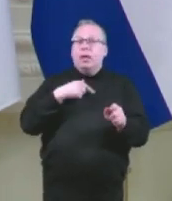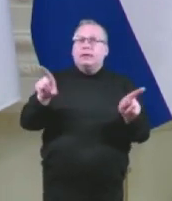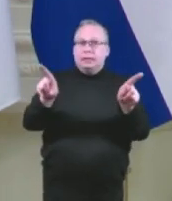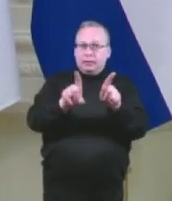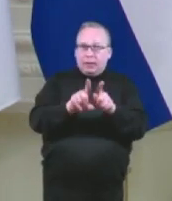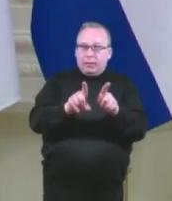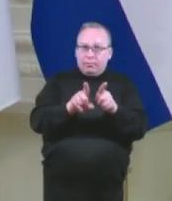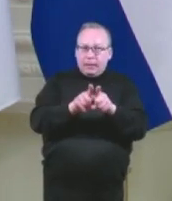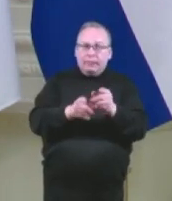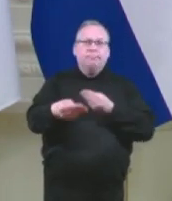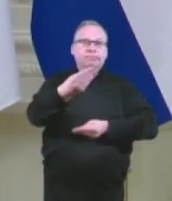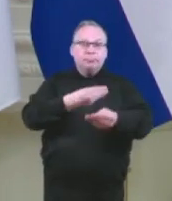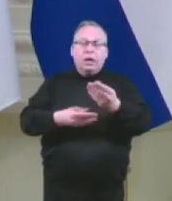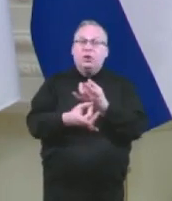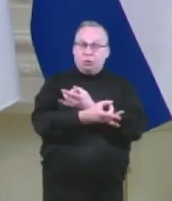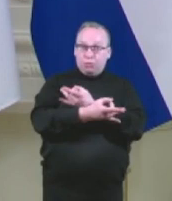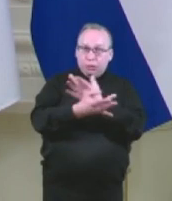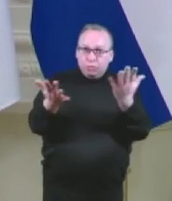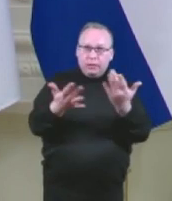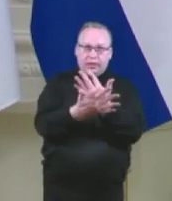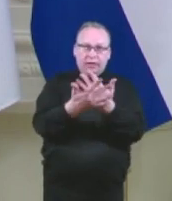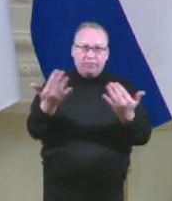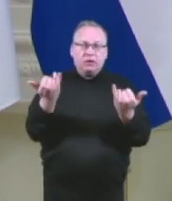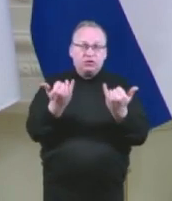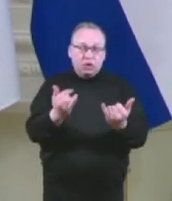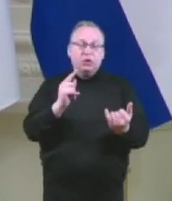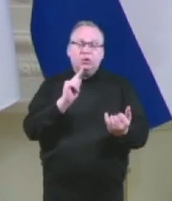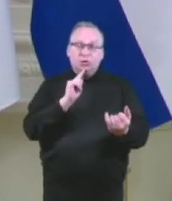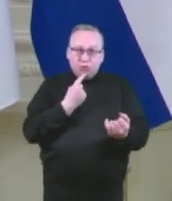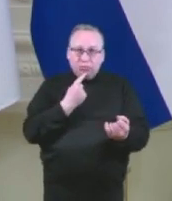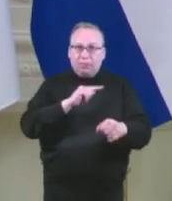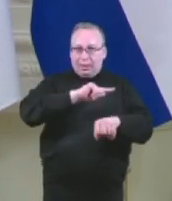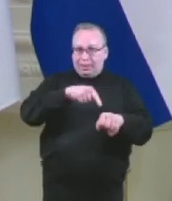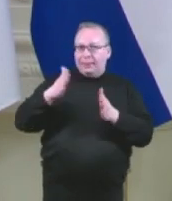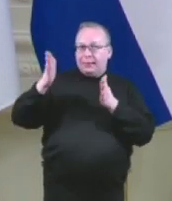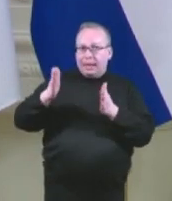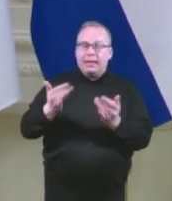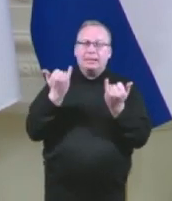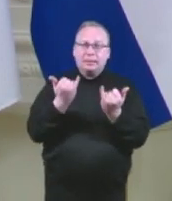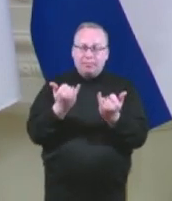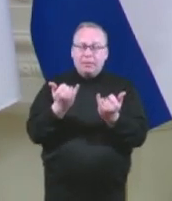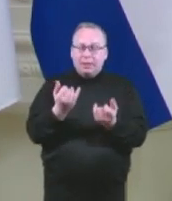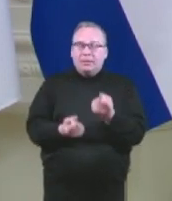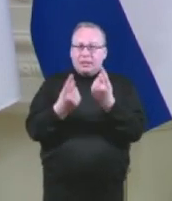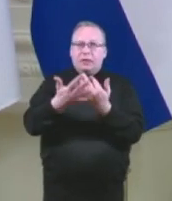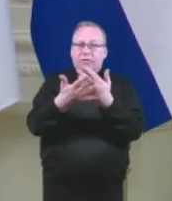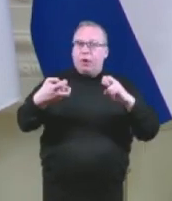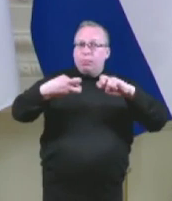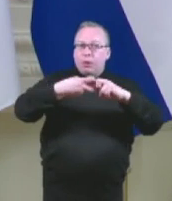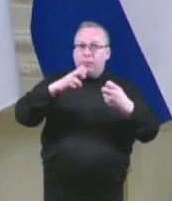dalyjamės ir kultūriniais mainais, ir šiais sunkiais laikais, kuomet mes susidurime su panašiais iššūkiais, tokiais